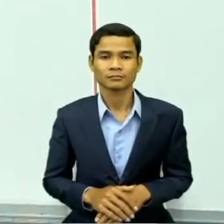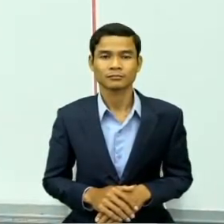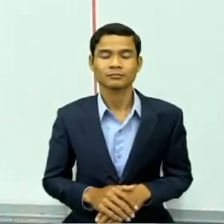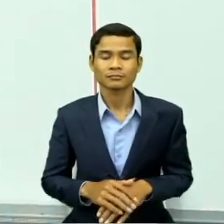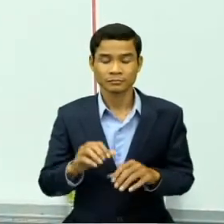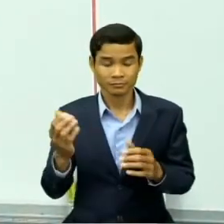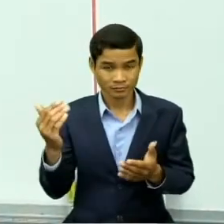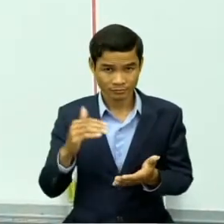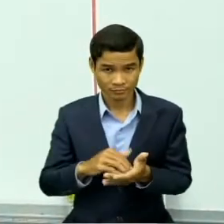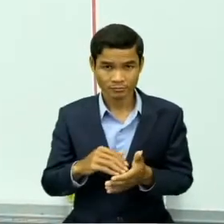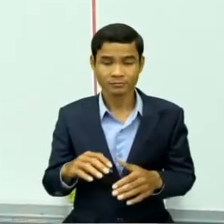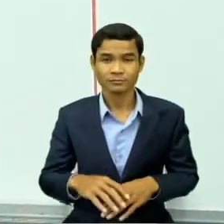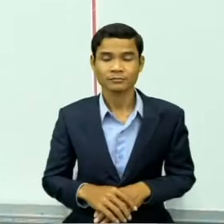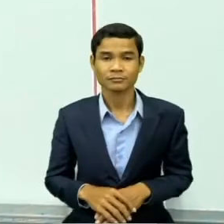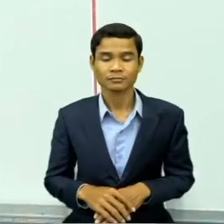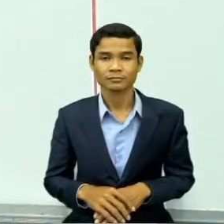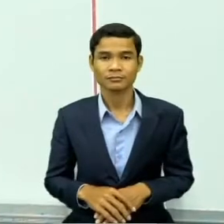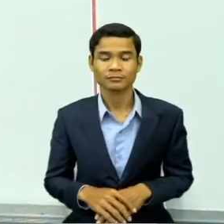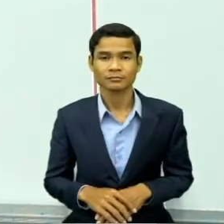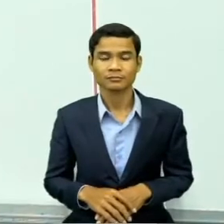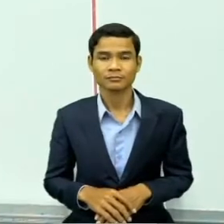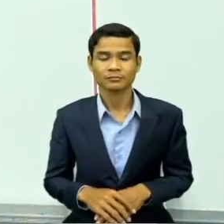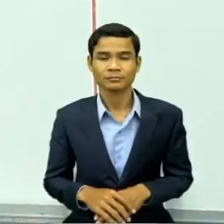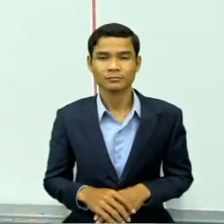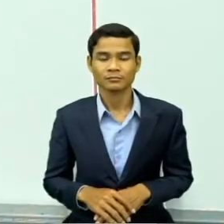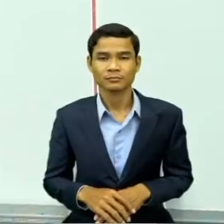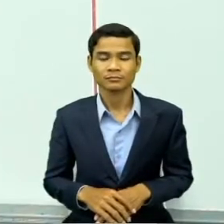ចាម្ដងទៀត